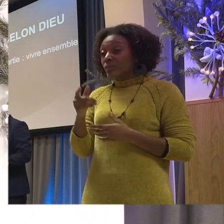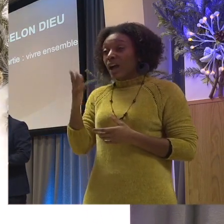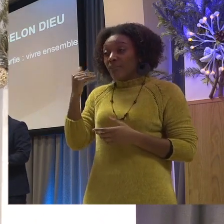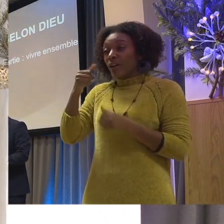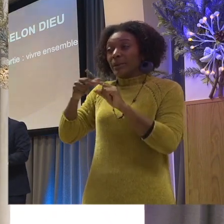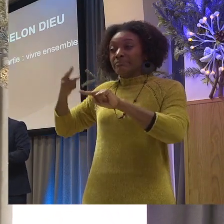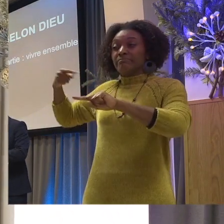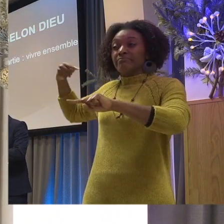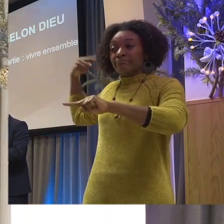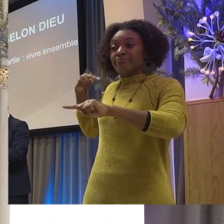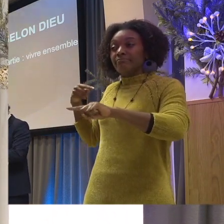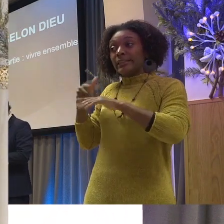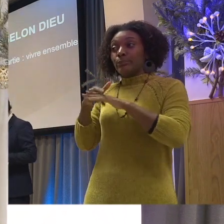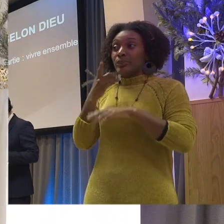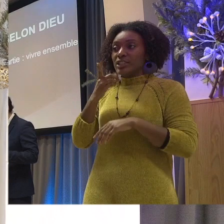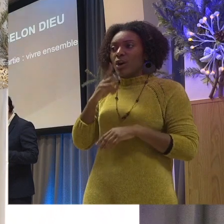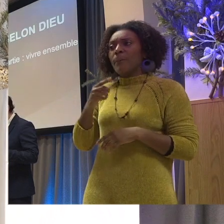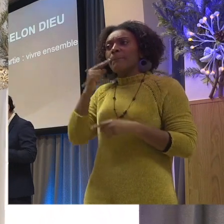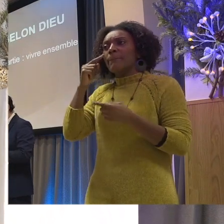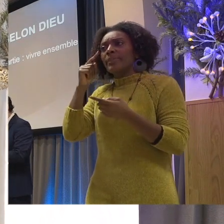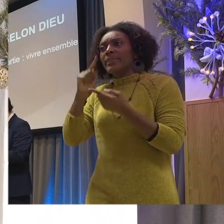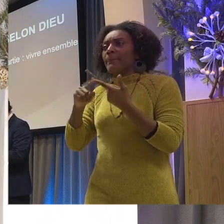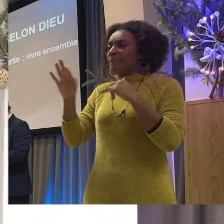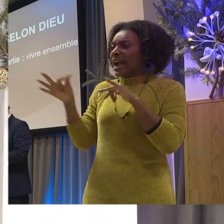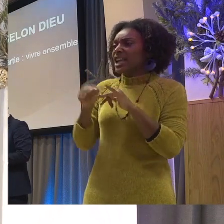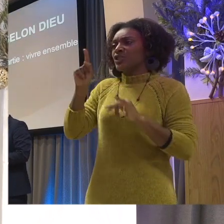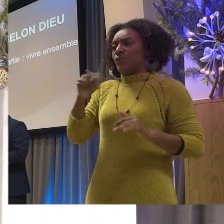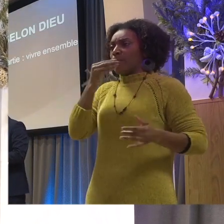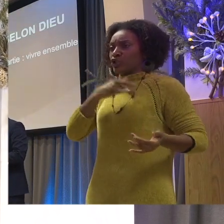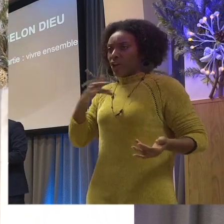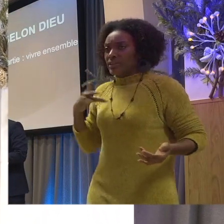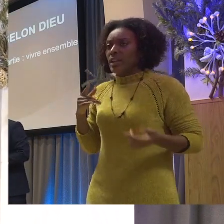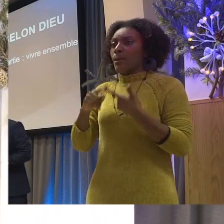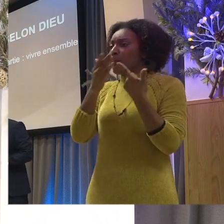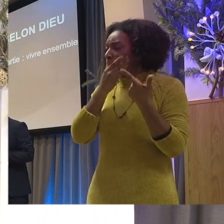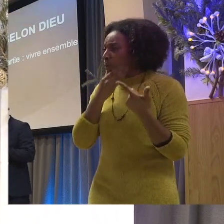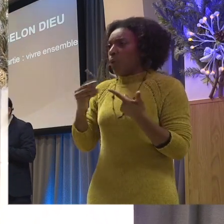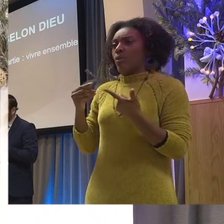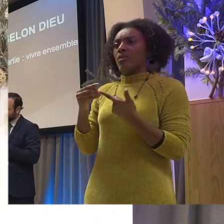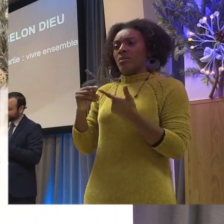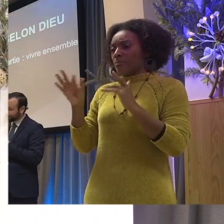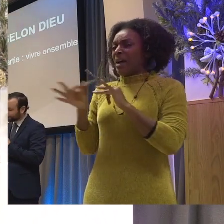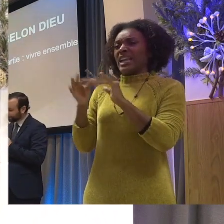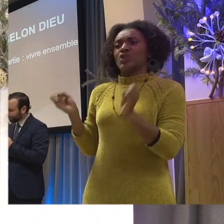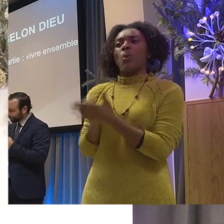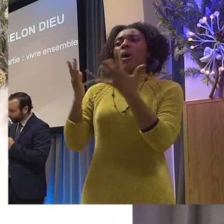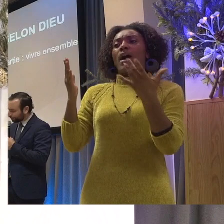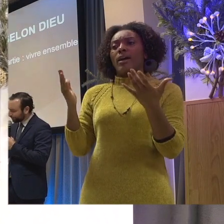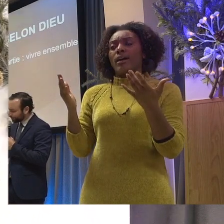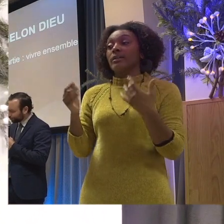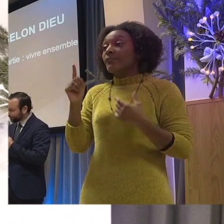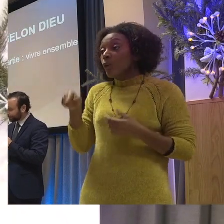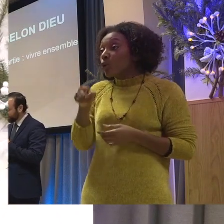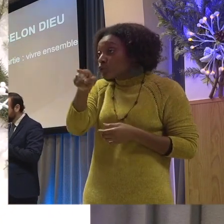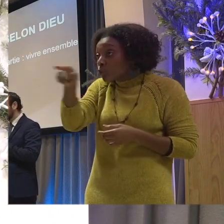dégagées afin que notre mariage soit en bonne santé, que notre mariage soit beau et glorieux. Nous avons premièrement dit que toi, mon